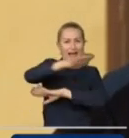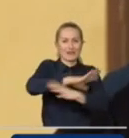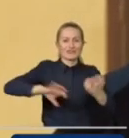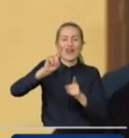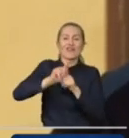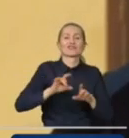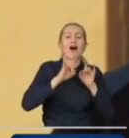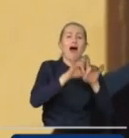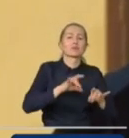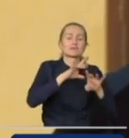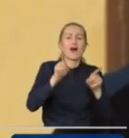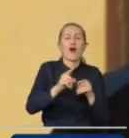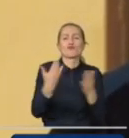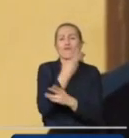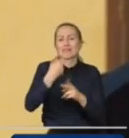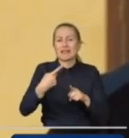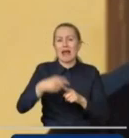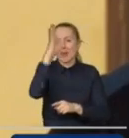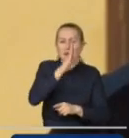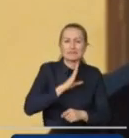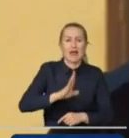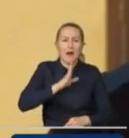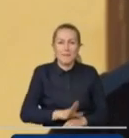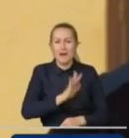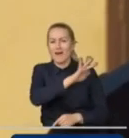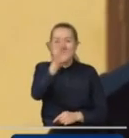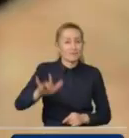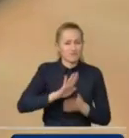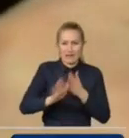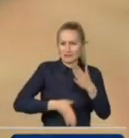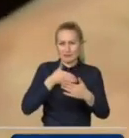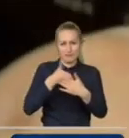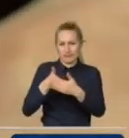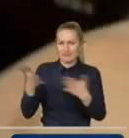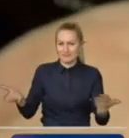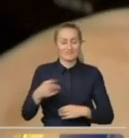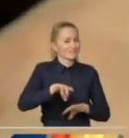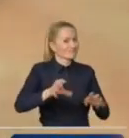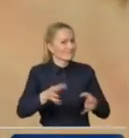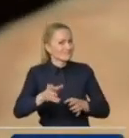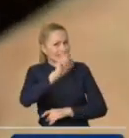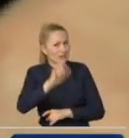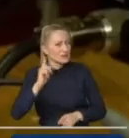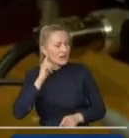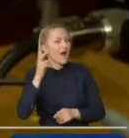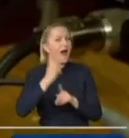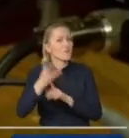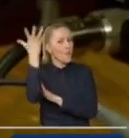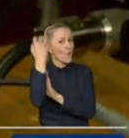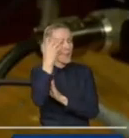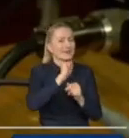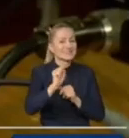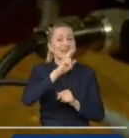Australia, Nowa Zelandia, Afryka Południowa, Brazylia, Stany Zjednoczone bez ograniczeń. Pokrętła były w ruchu. Antena pracowała pełną parą.